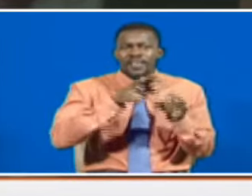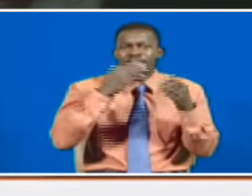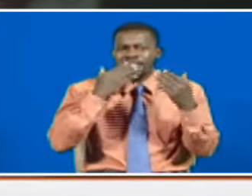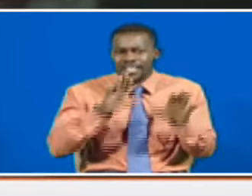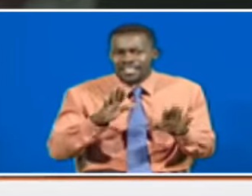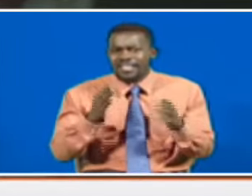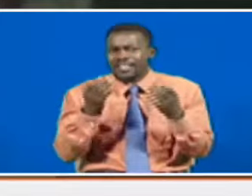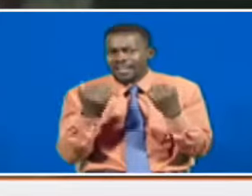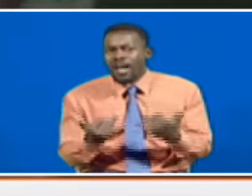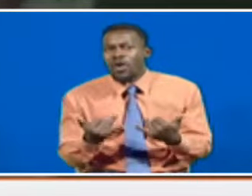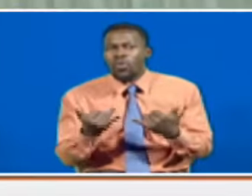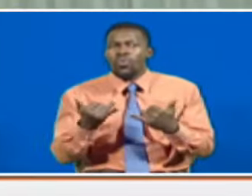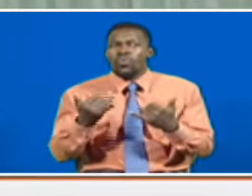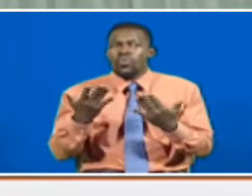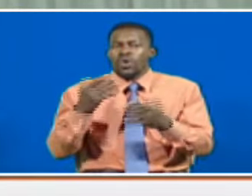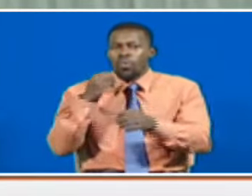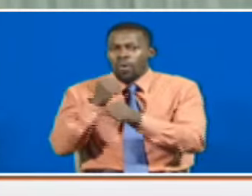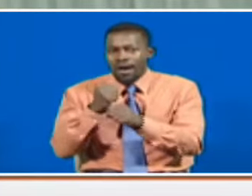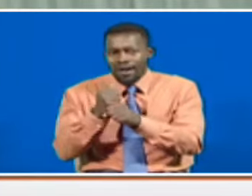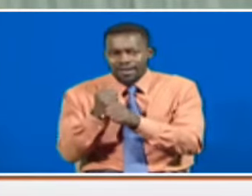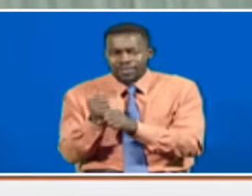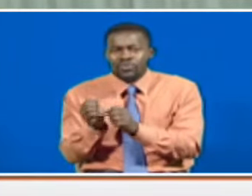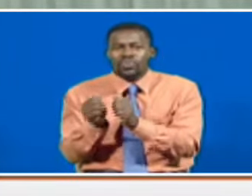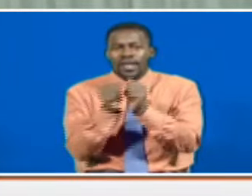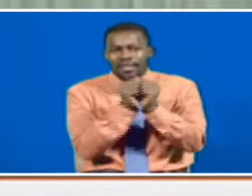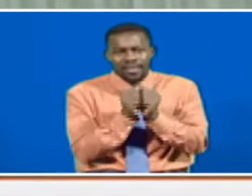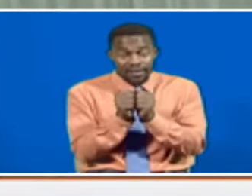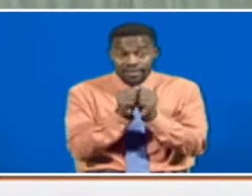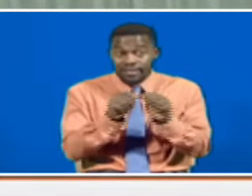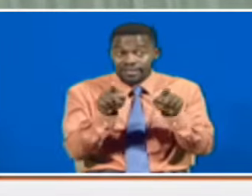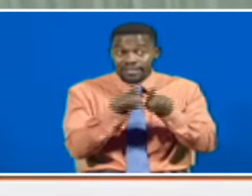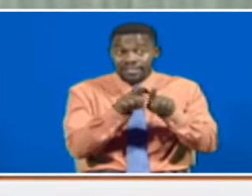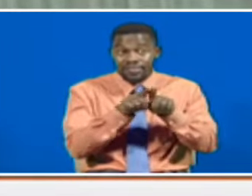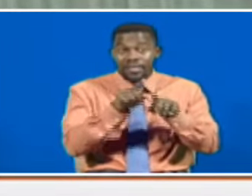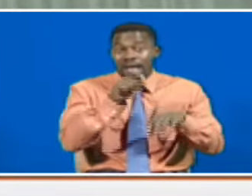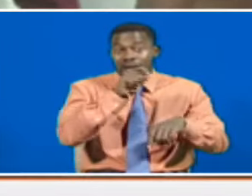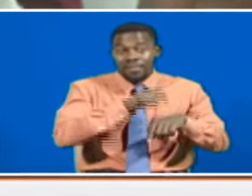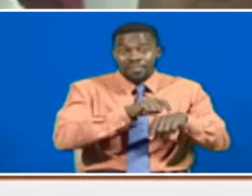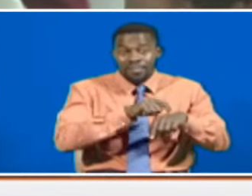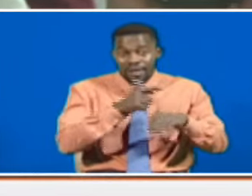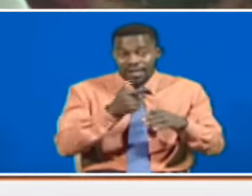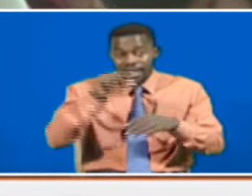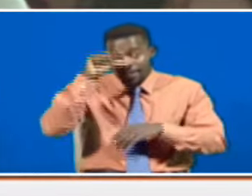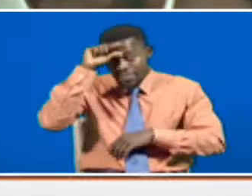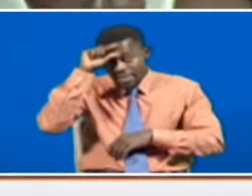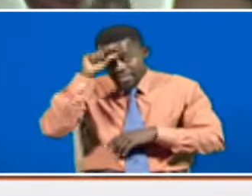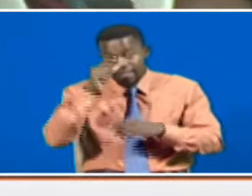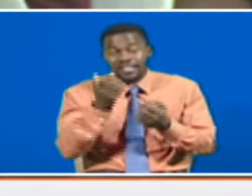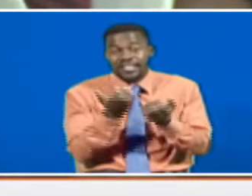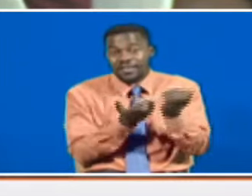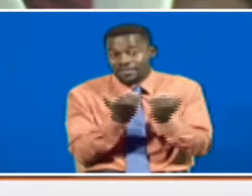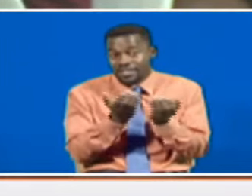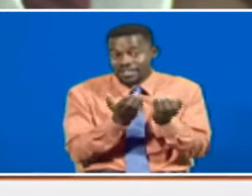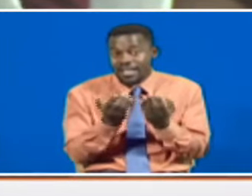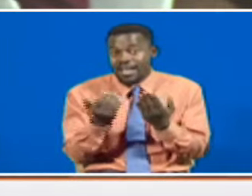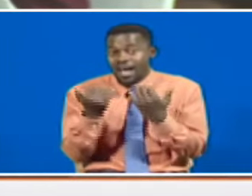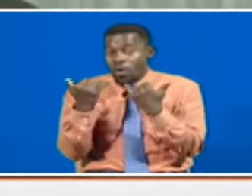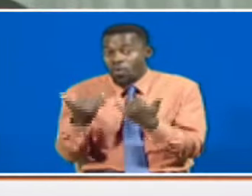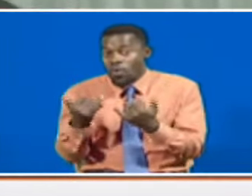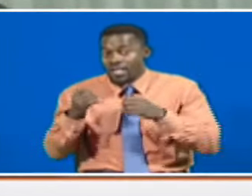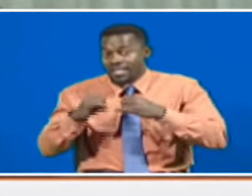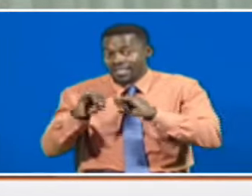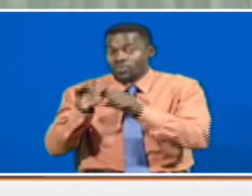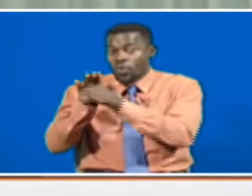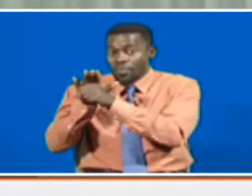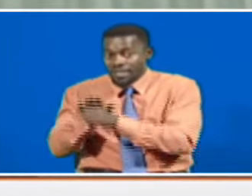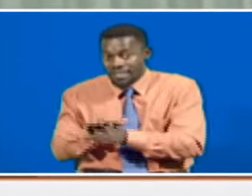It's time we come back together. Haya yanajiri wakati mhimili wa utendaji wa serikali ukionekana kuingilia na kukaidi uhuru wa mihimili mingine